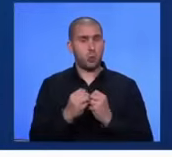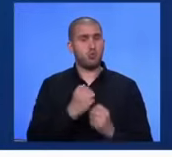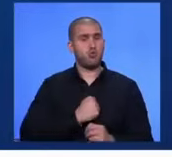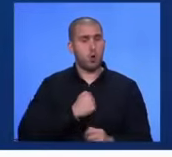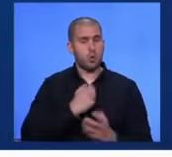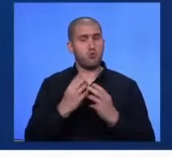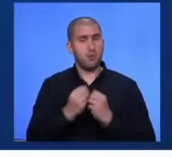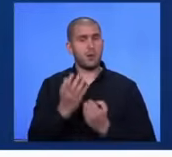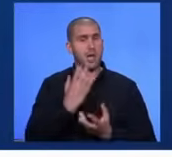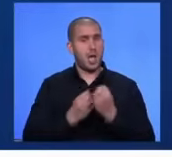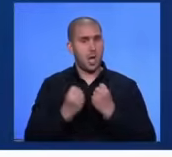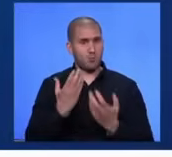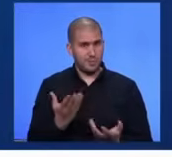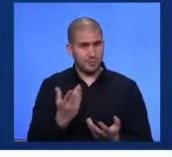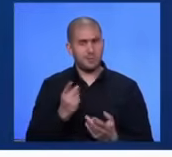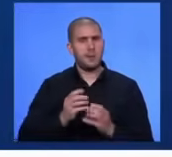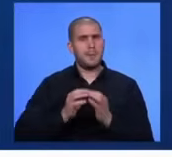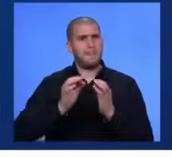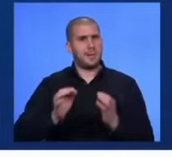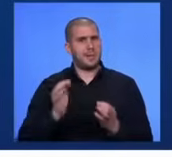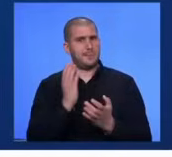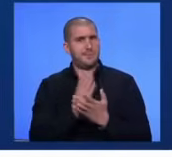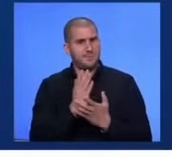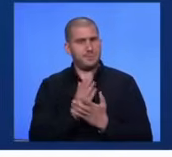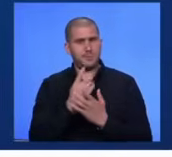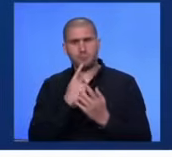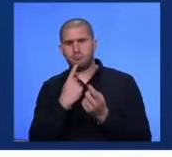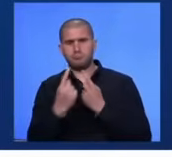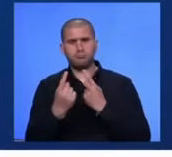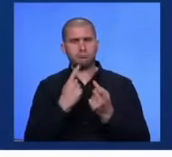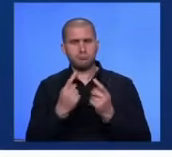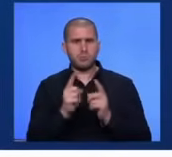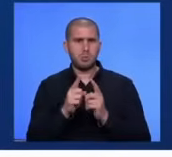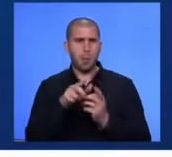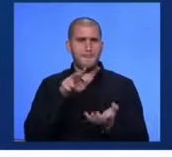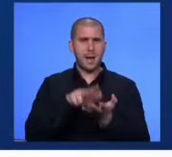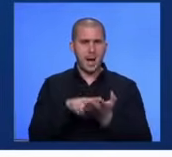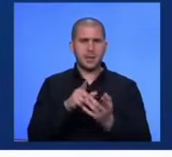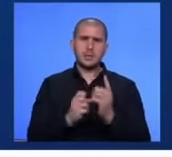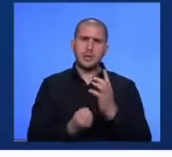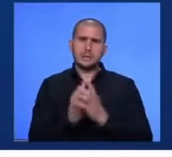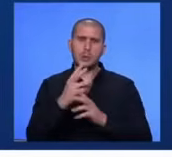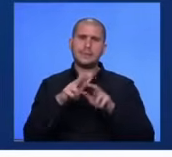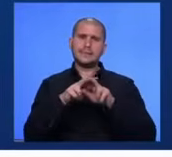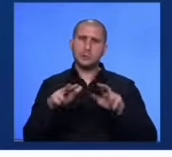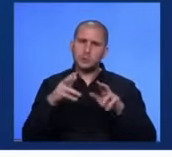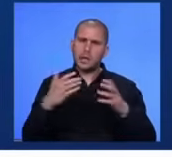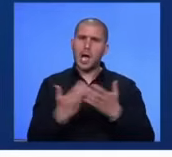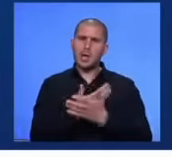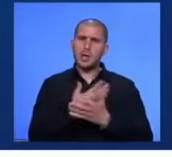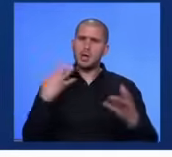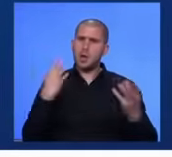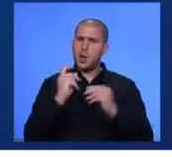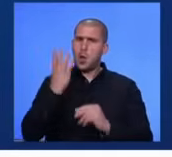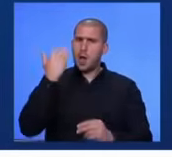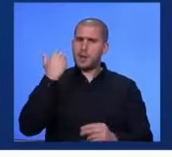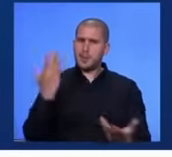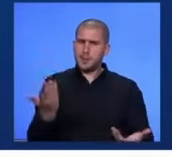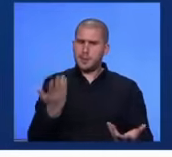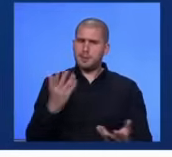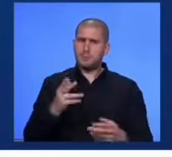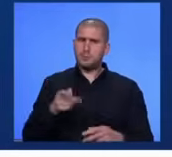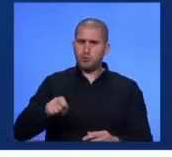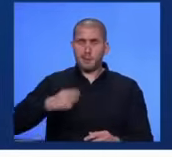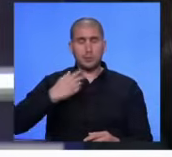משפחות חטופים, ומתחילים לדבר בבגץ, זה מייצר מין סיטואציה חדשה שלא הייתה מוכרת נכון. לשופטים. אז אני